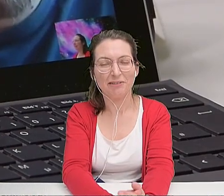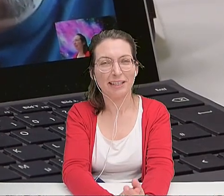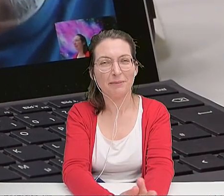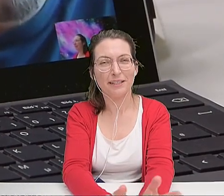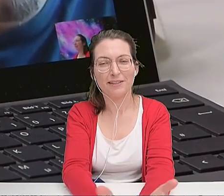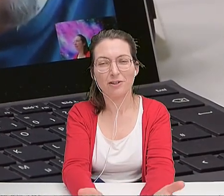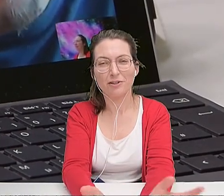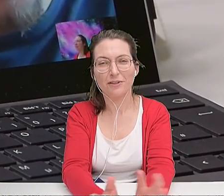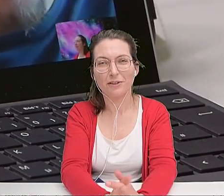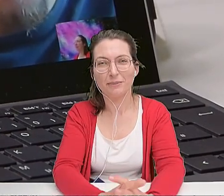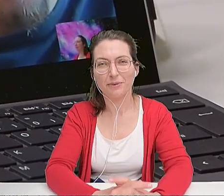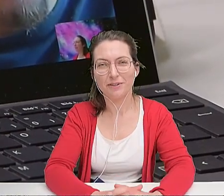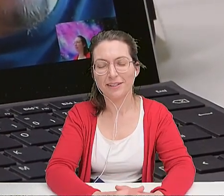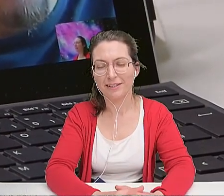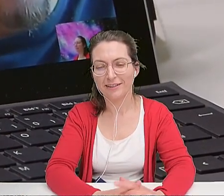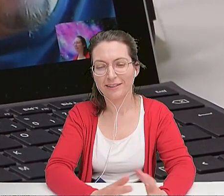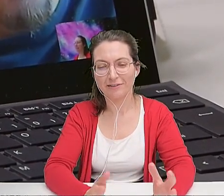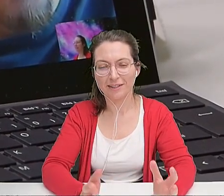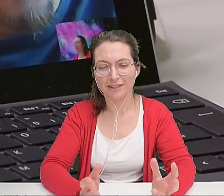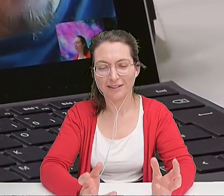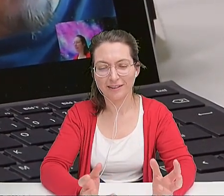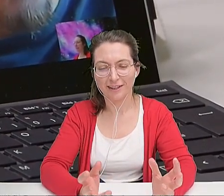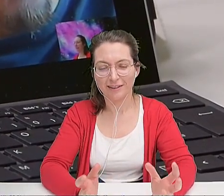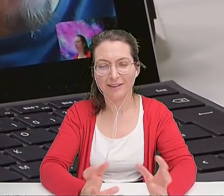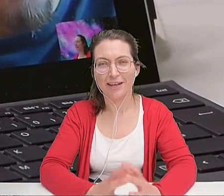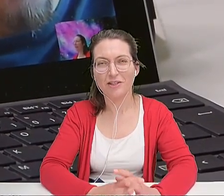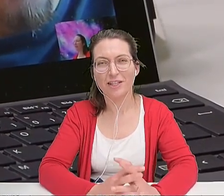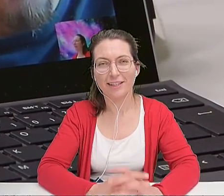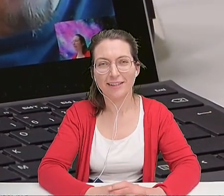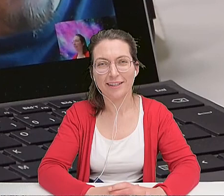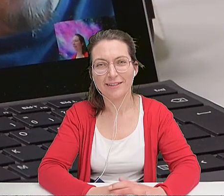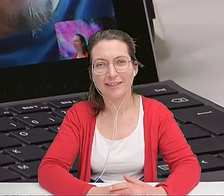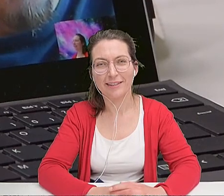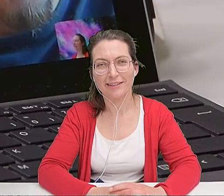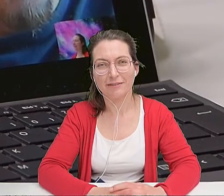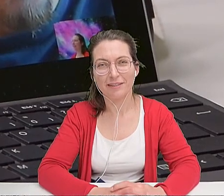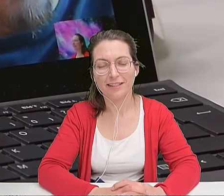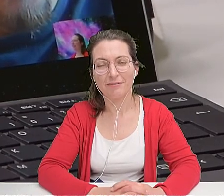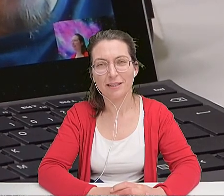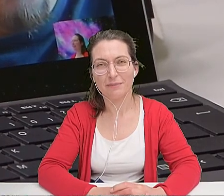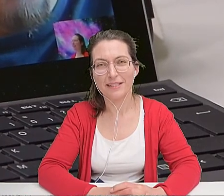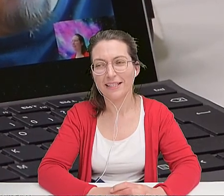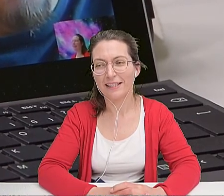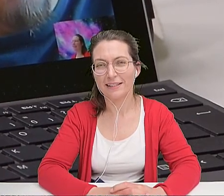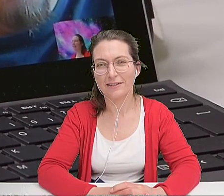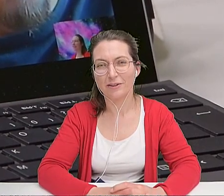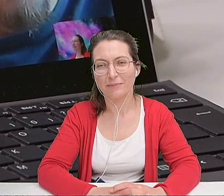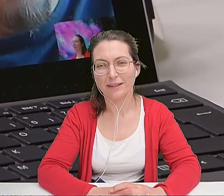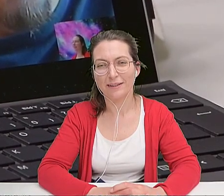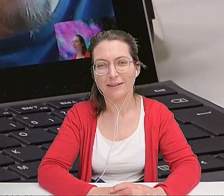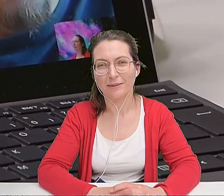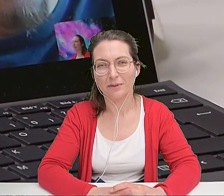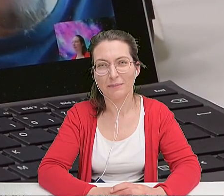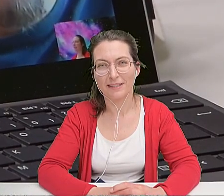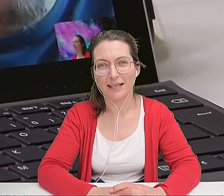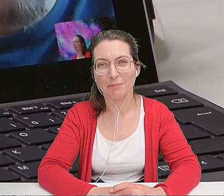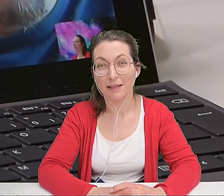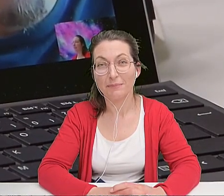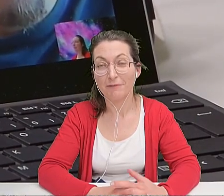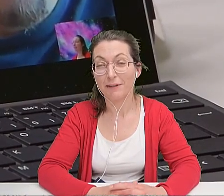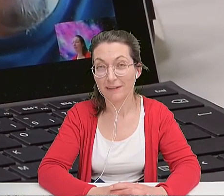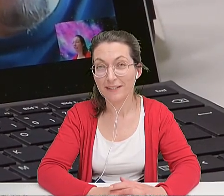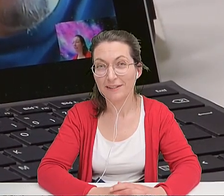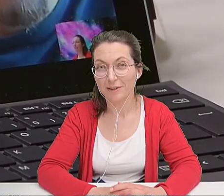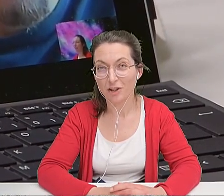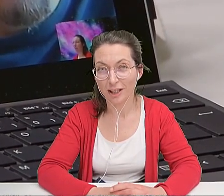Genau, vielleicht kann man als Schlusswort nochmal unter den Hashtag der ganzen Initiative der MINT-Allianz nochmal sagen,